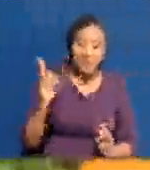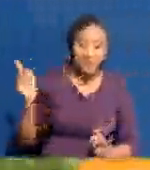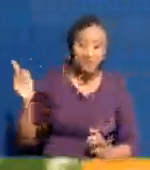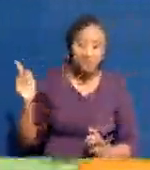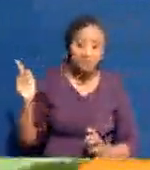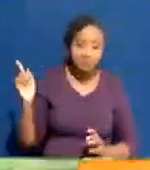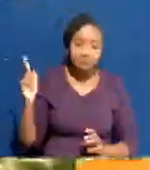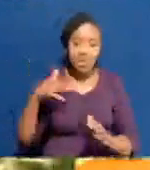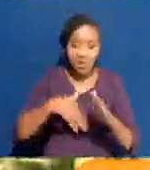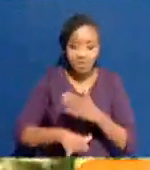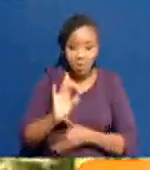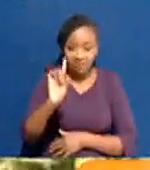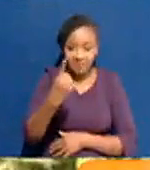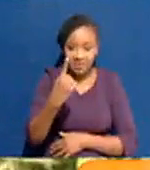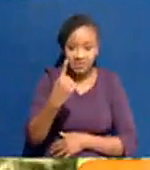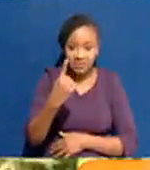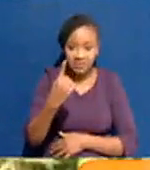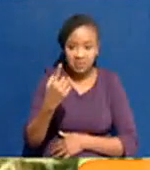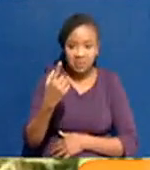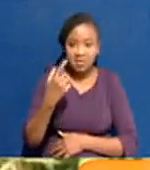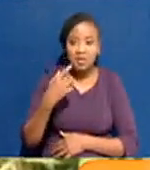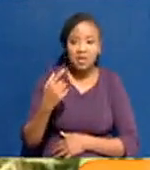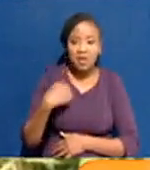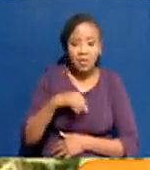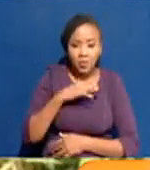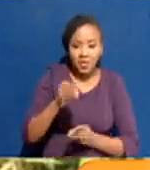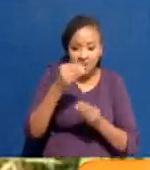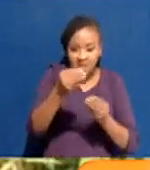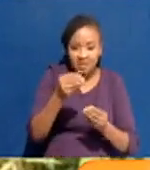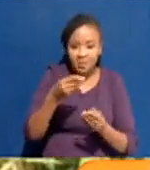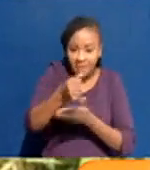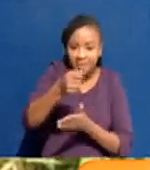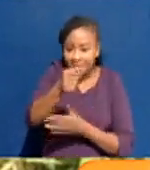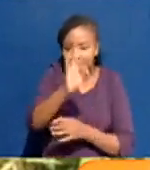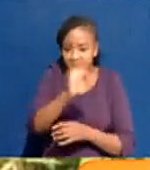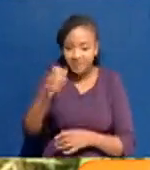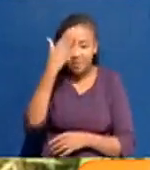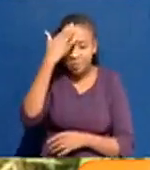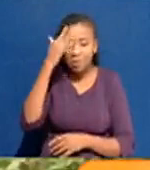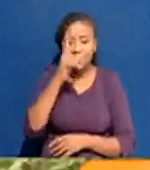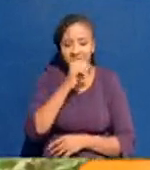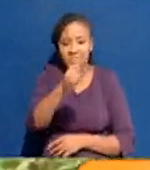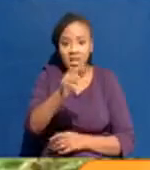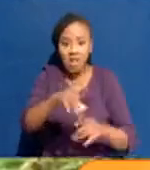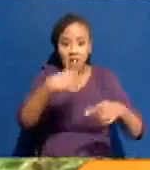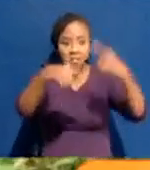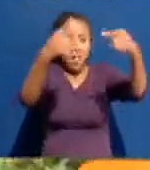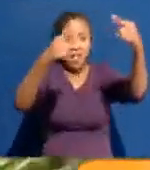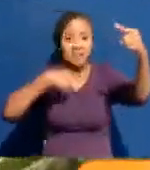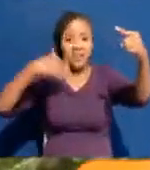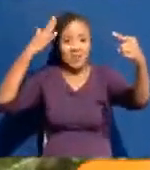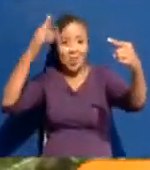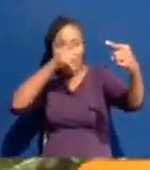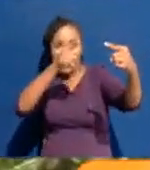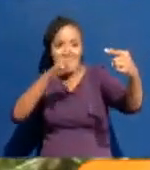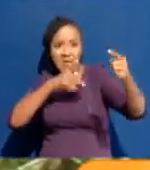ndio firstborn ya hii boma. Wakati tunasemesha yeye tulikuwa tumeona ni mtu ambaye anaweza kutupeleka mahali. Hata mimi nilifikiria